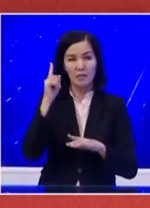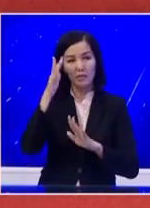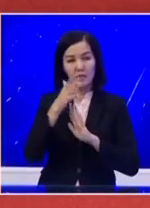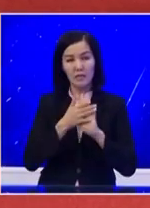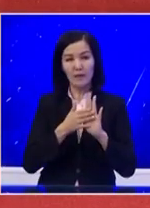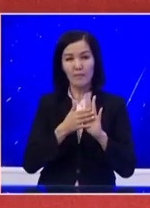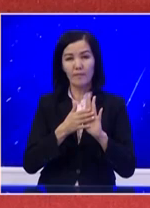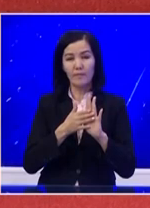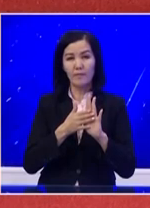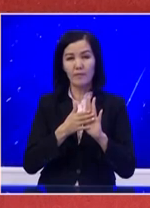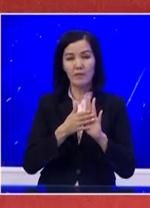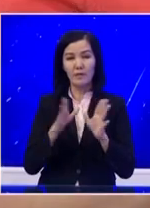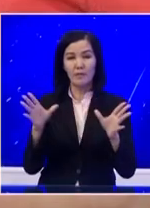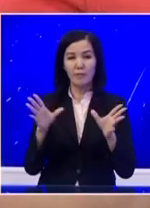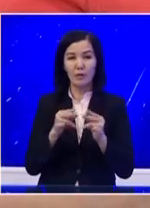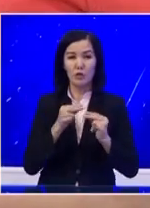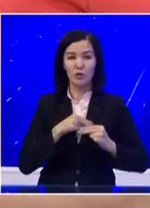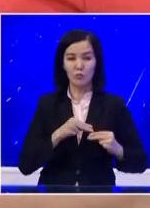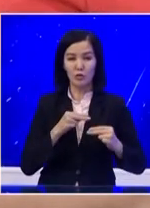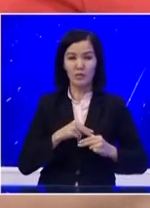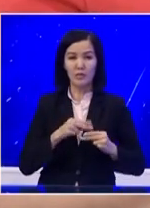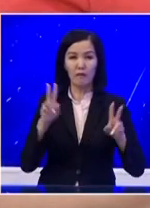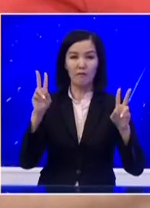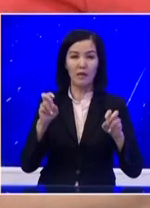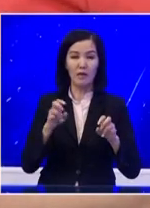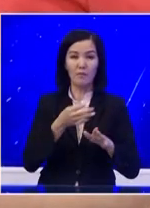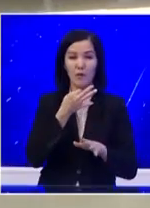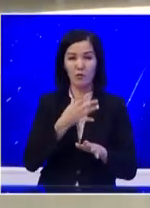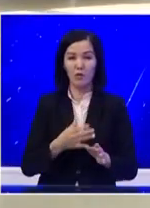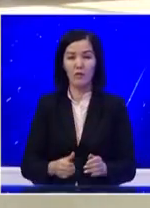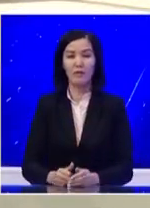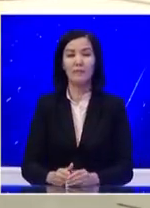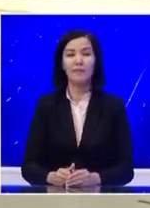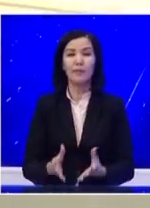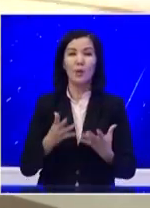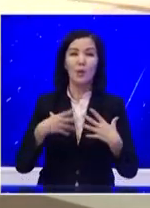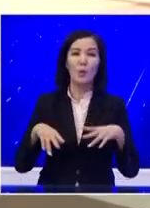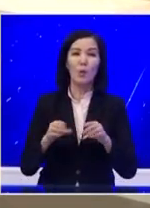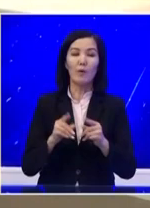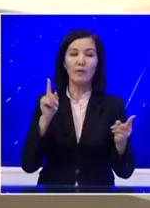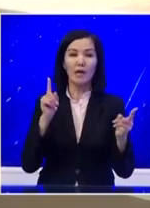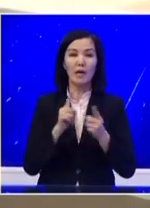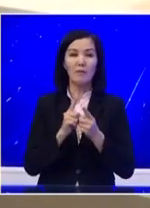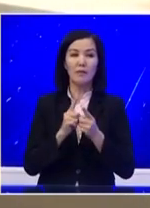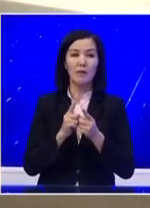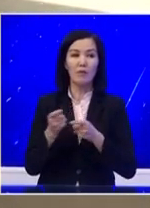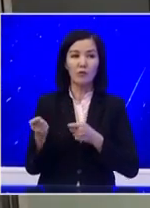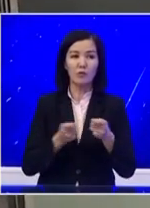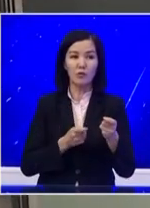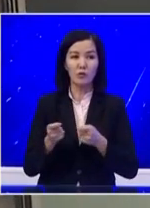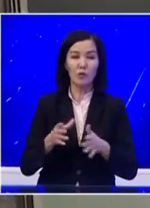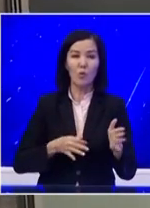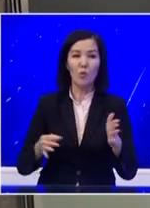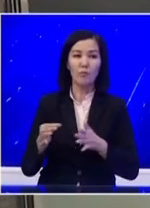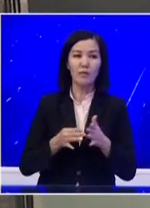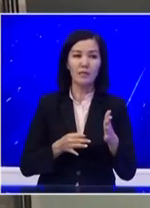сонымен жақын жұмыс дегеннен кейін сол тақырып маған көбірек жақын болды. Қоғамдық қабылдау хабарының да тізгінін ұстады. Облыстағы